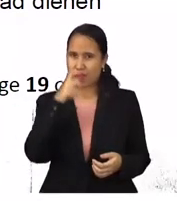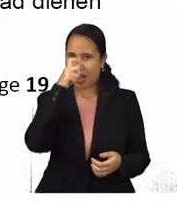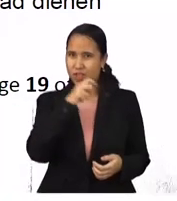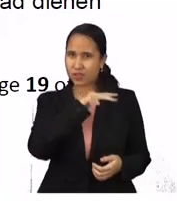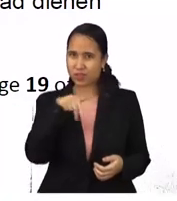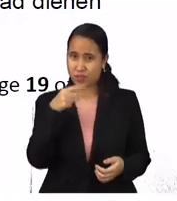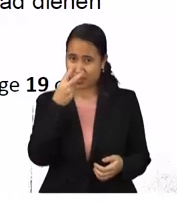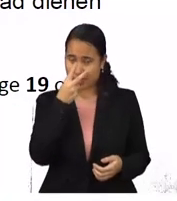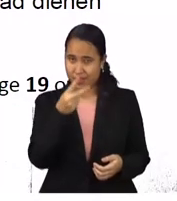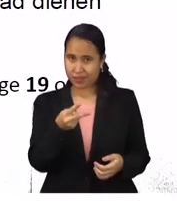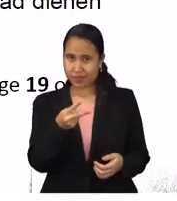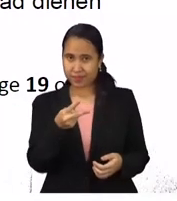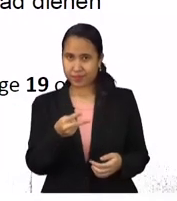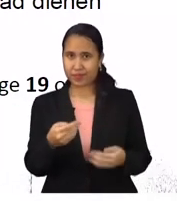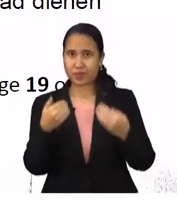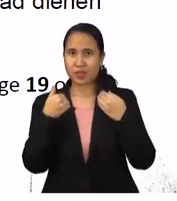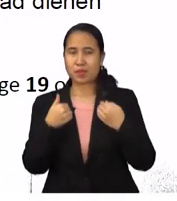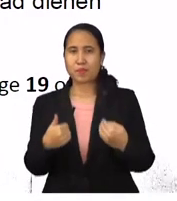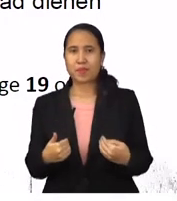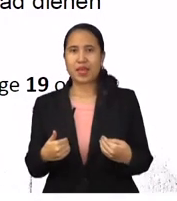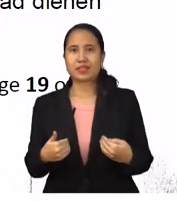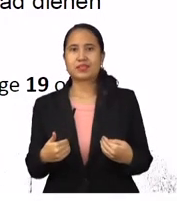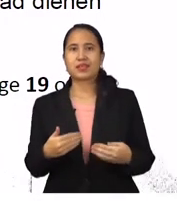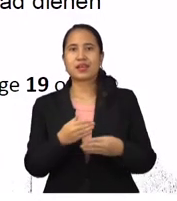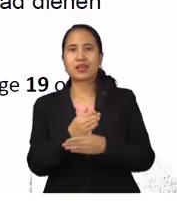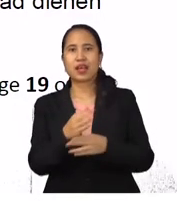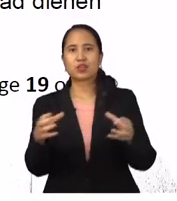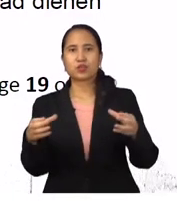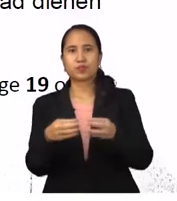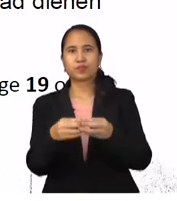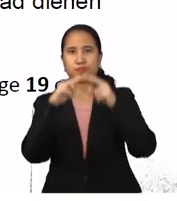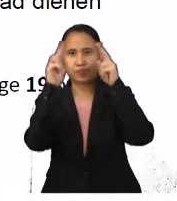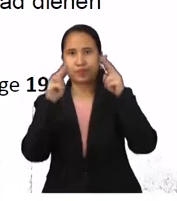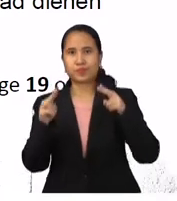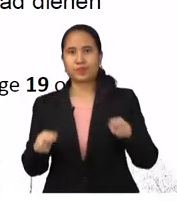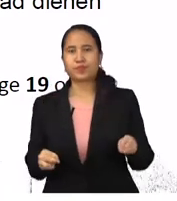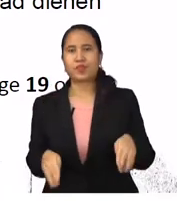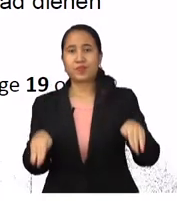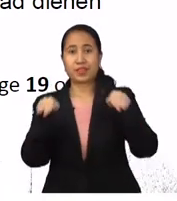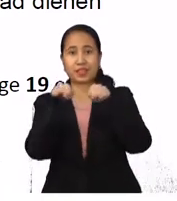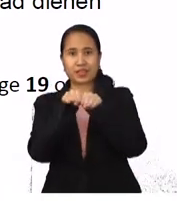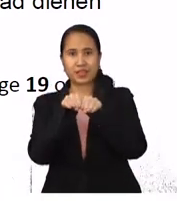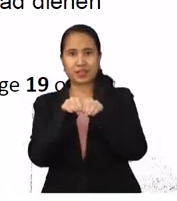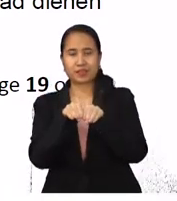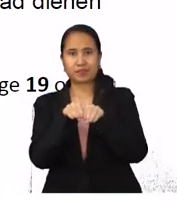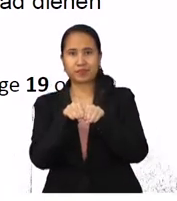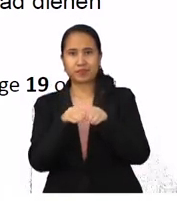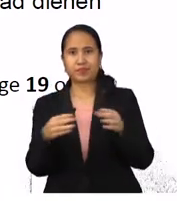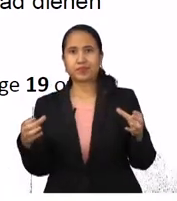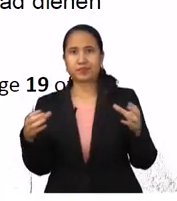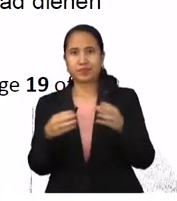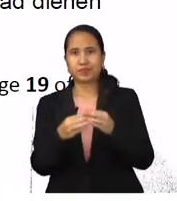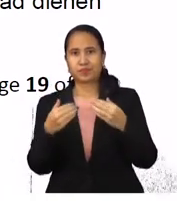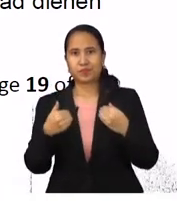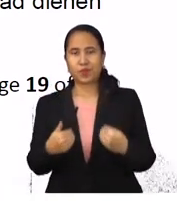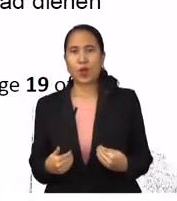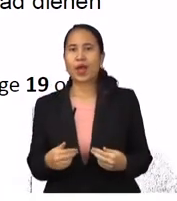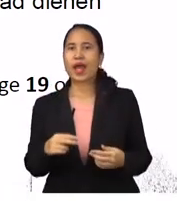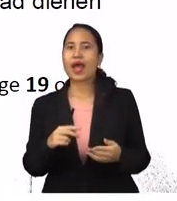jurisprudentie van het Mensenrechtencomité van het Internationaal Verdrag in zaken burger- en politieke